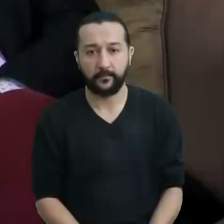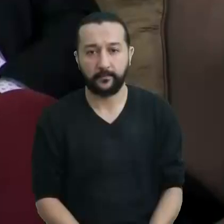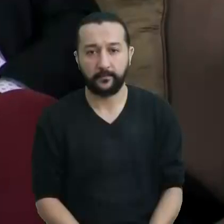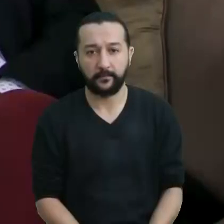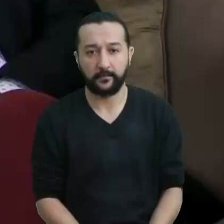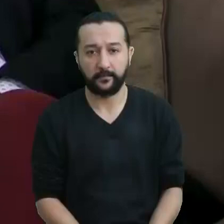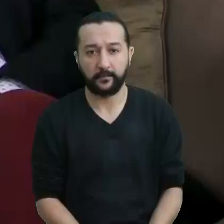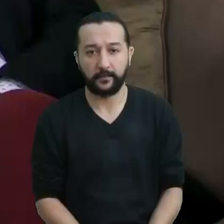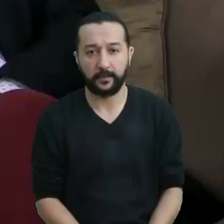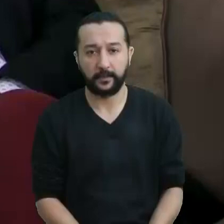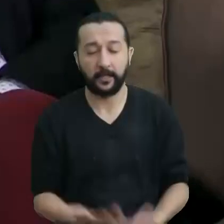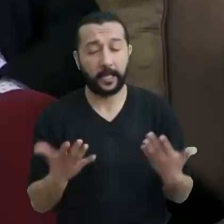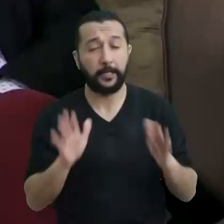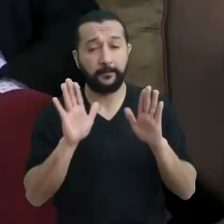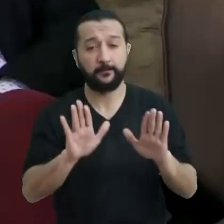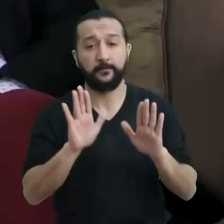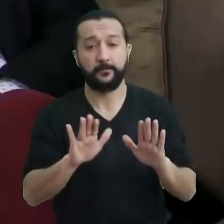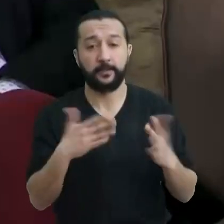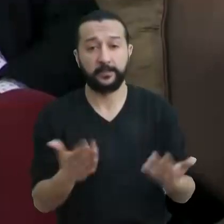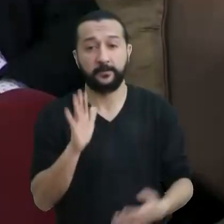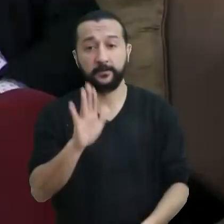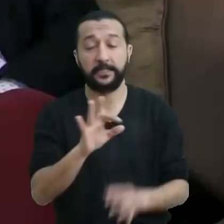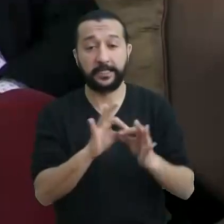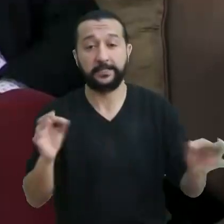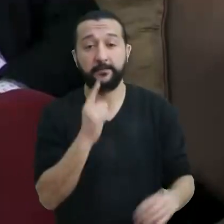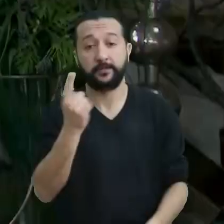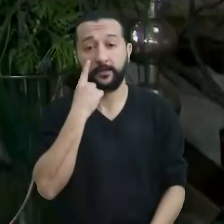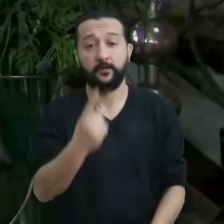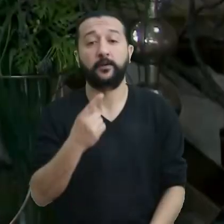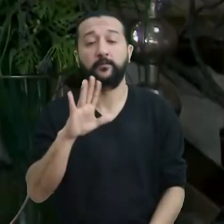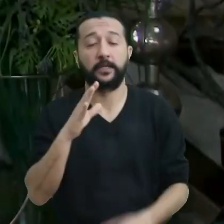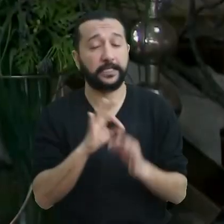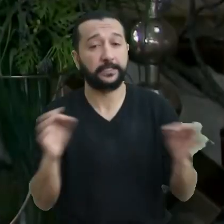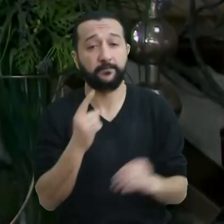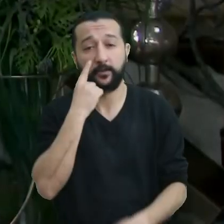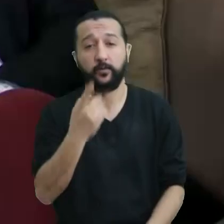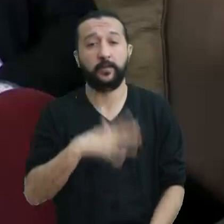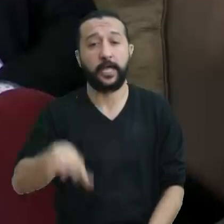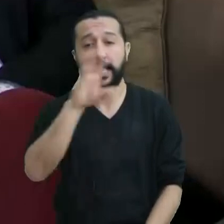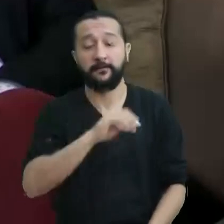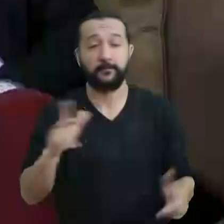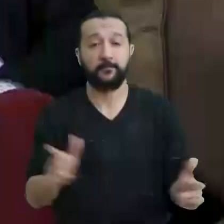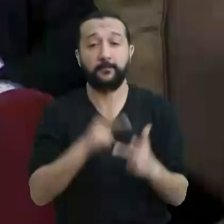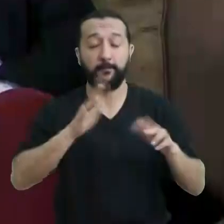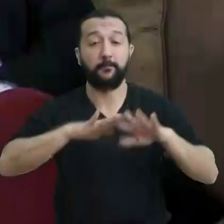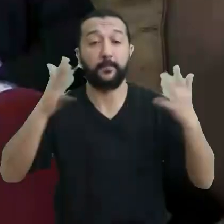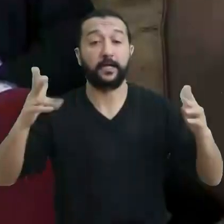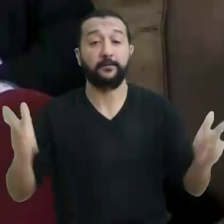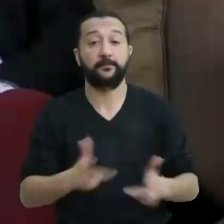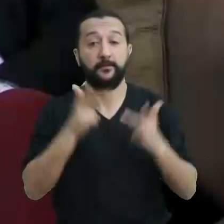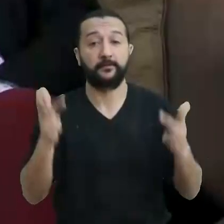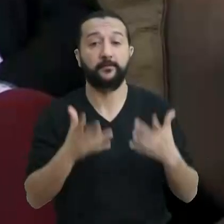Rüyam ışık gözlerini almış gibi ellerini yüzüne siper etti. Hiçbir şey göremiyorum ya. Hiçbir şey göremiyorum. Her yer birden bile